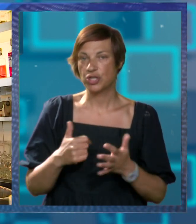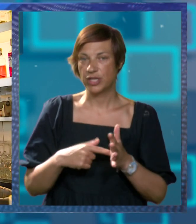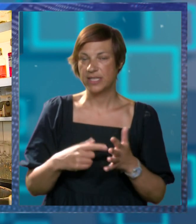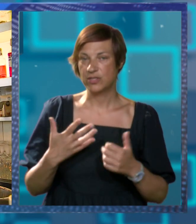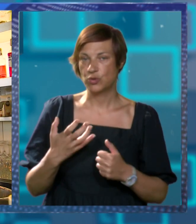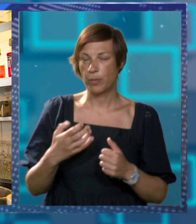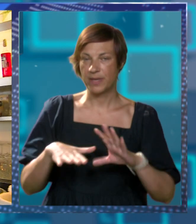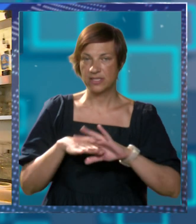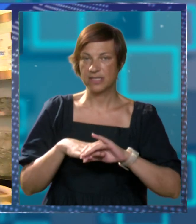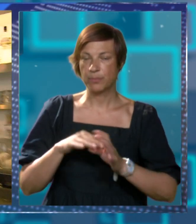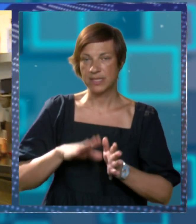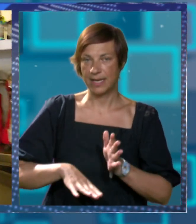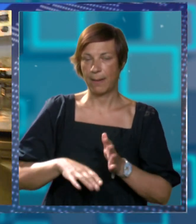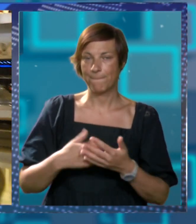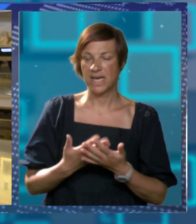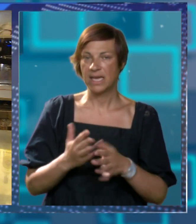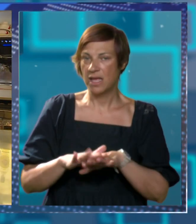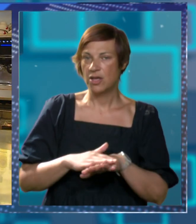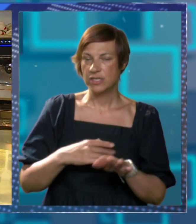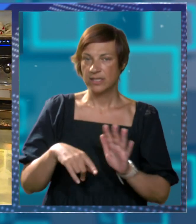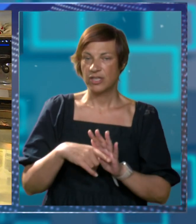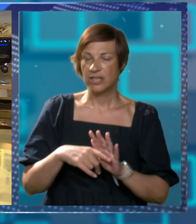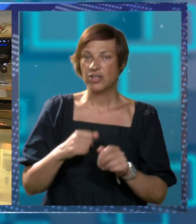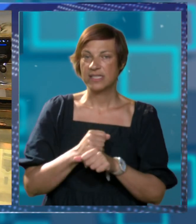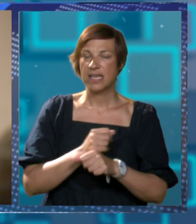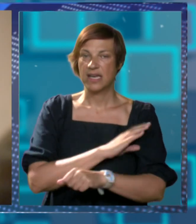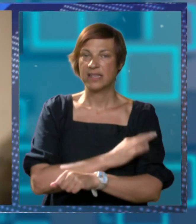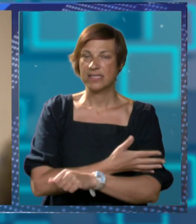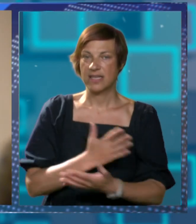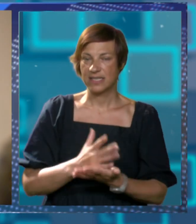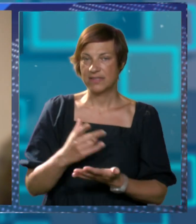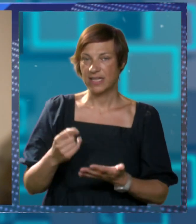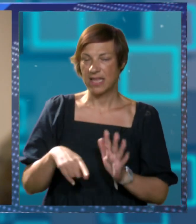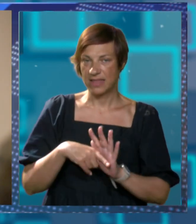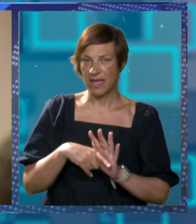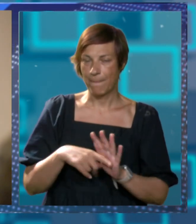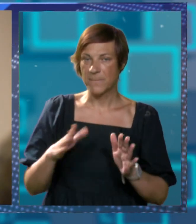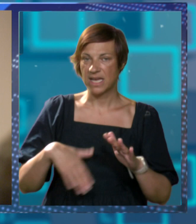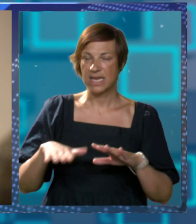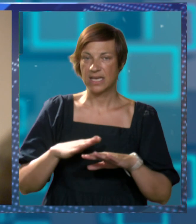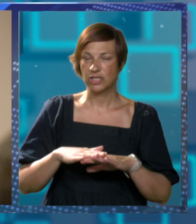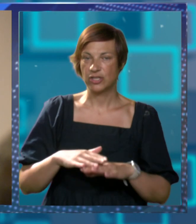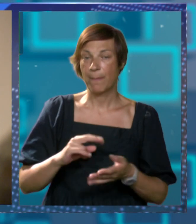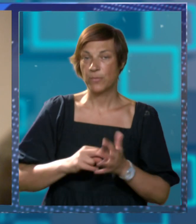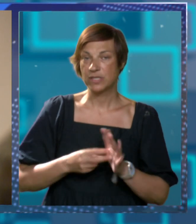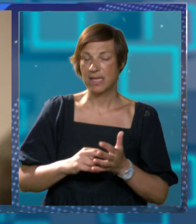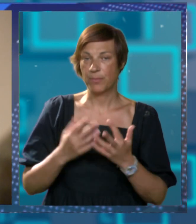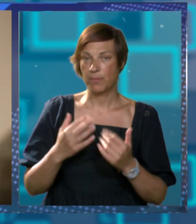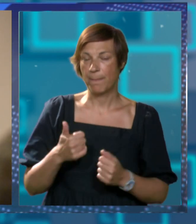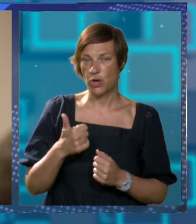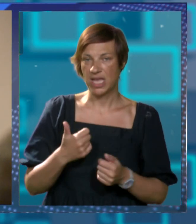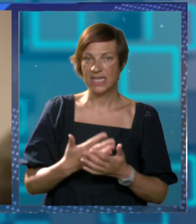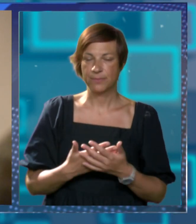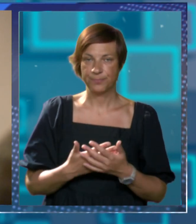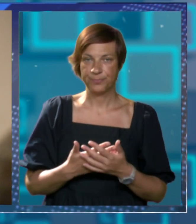oko 1500 zaposlenika manje. Osjetno nedostaje radne snage iz dana u dan, upravo taj manjak, dodaje, postaje problem broj